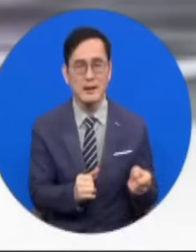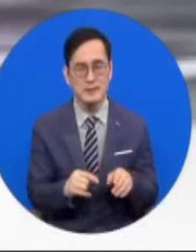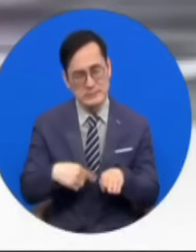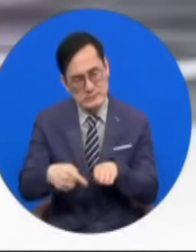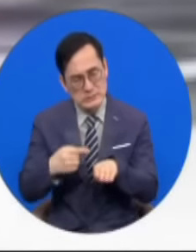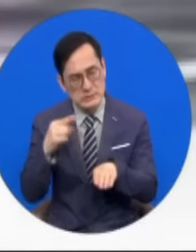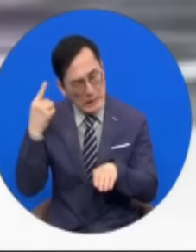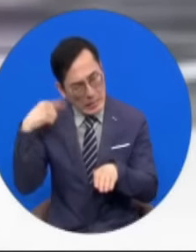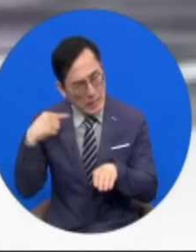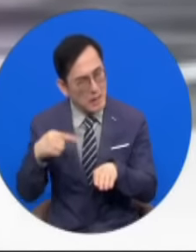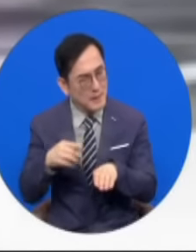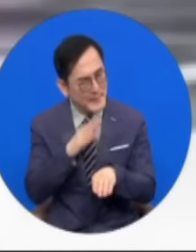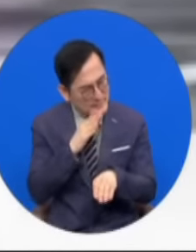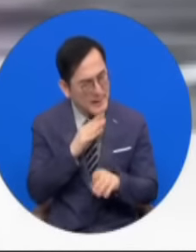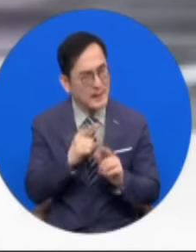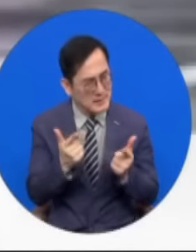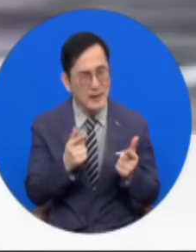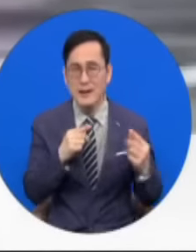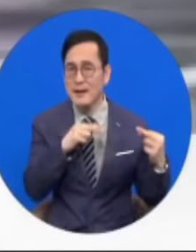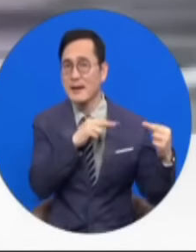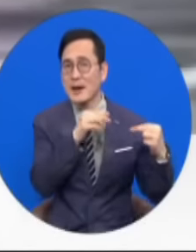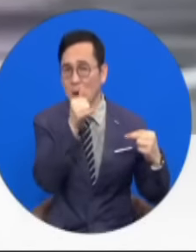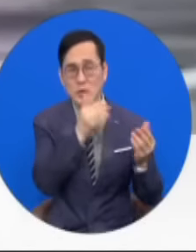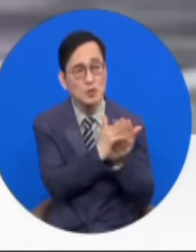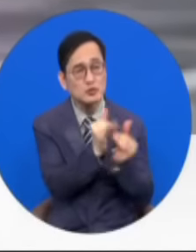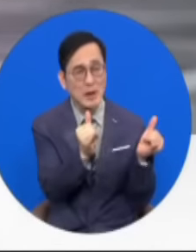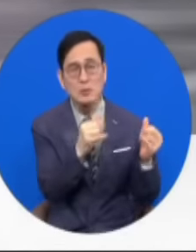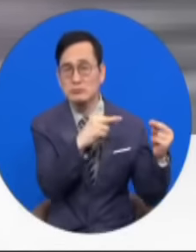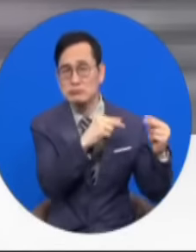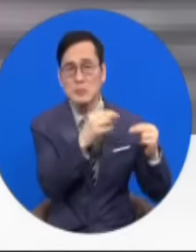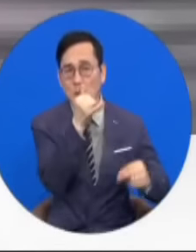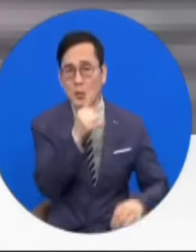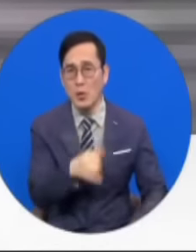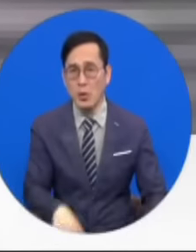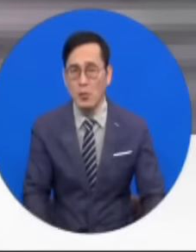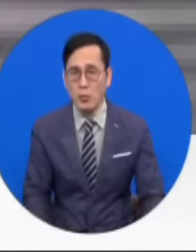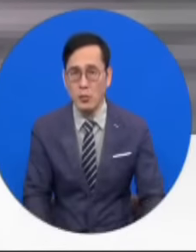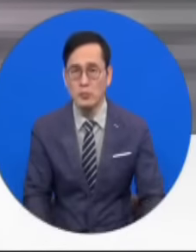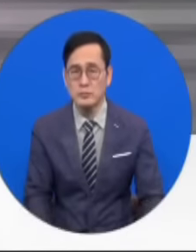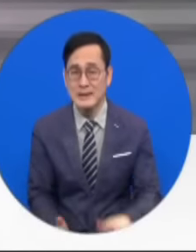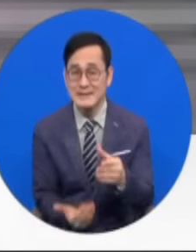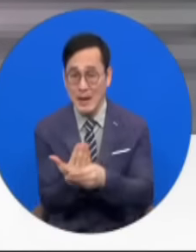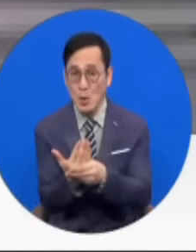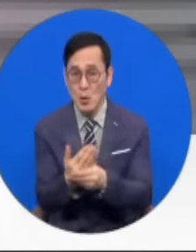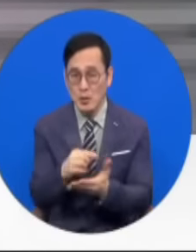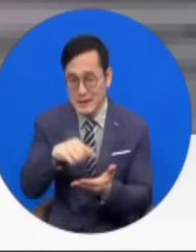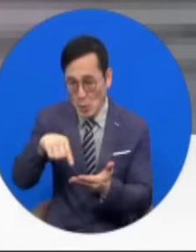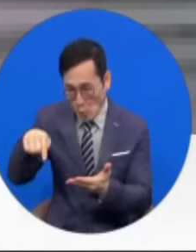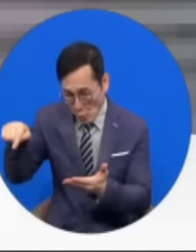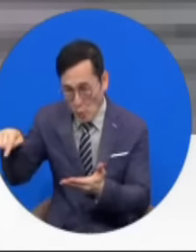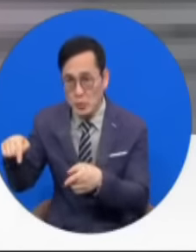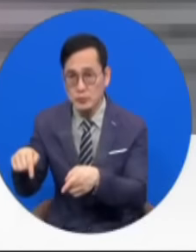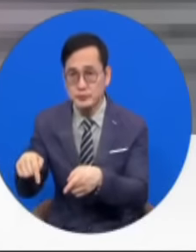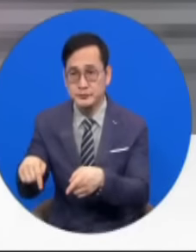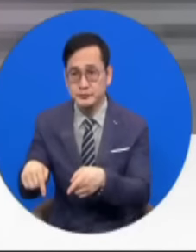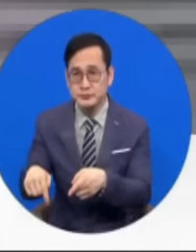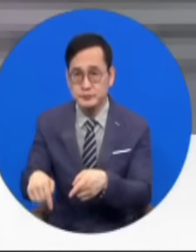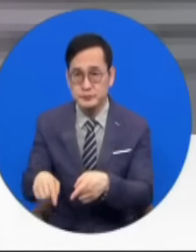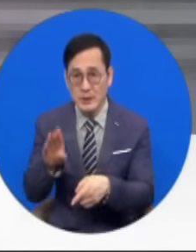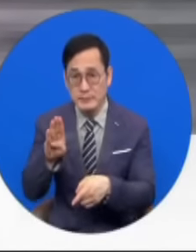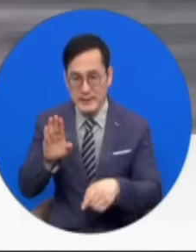전문가도 있더라고요 그래서 이거 단정 지에서 생각할 수 없다 갖고 EDR 기록이 이제 5초 정도밖에 안 되는데 브레이크